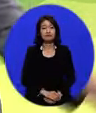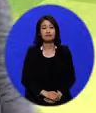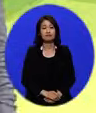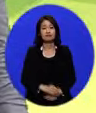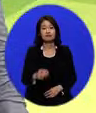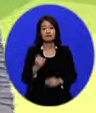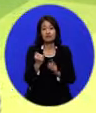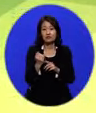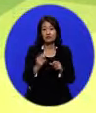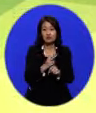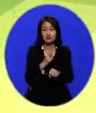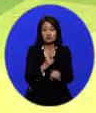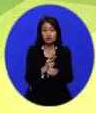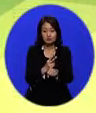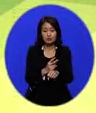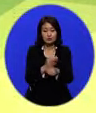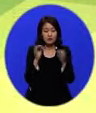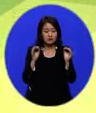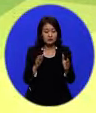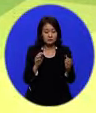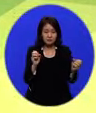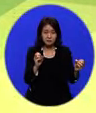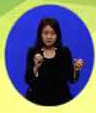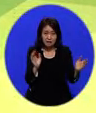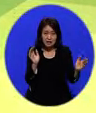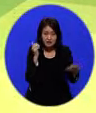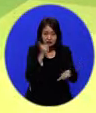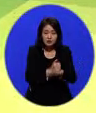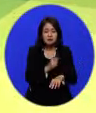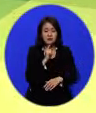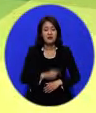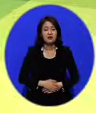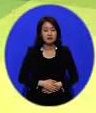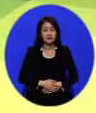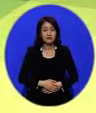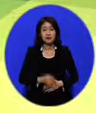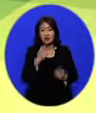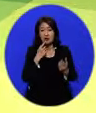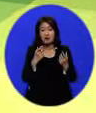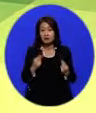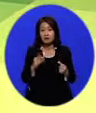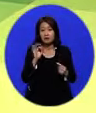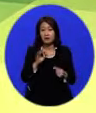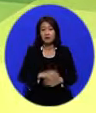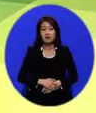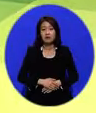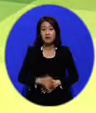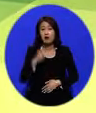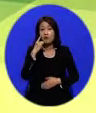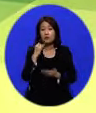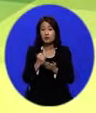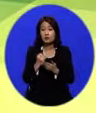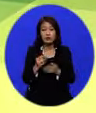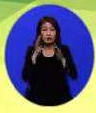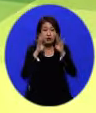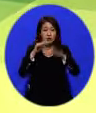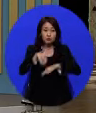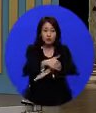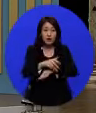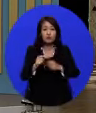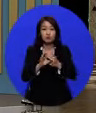이 친구는 두 시간 있다 그 얘기를 했어요. 이렇게 우리가, 자, 보세요. 여러분들, 어머님들도 대학